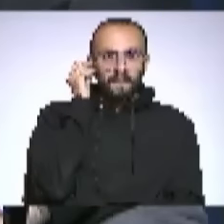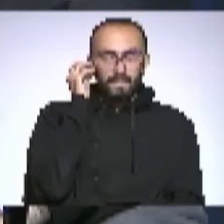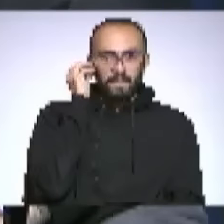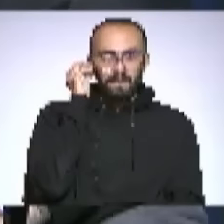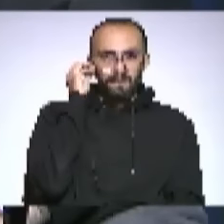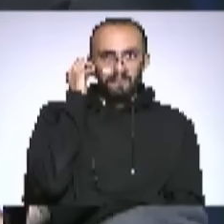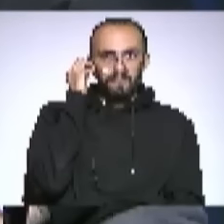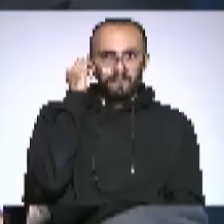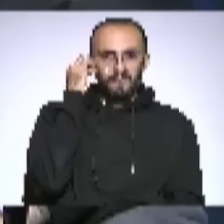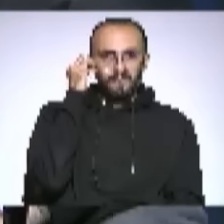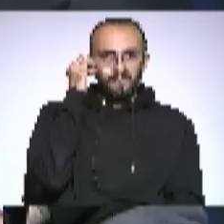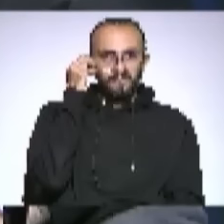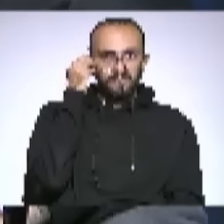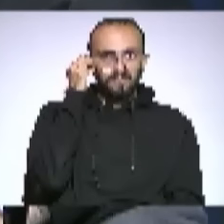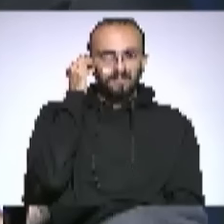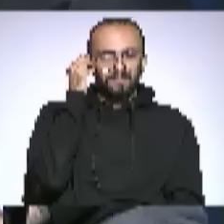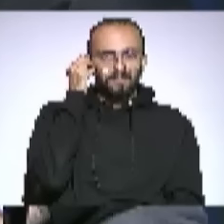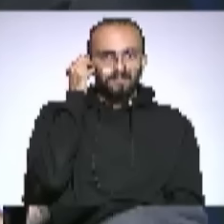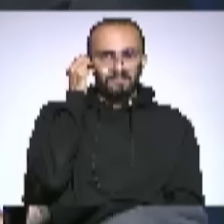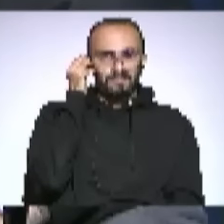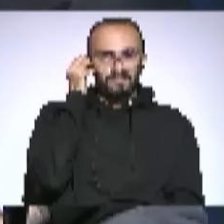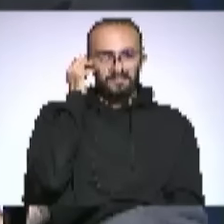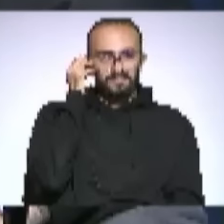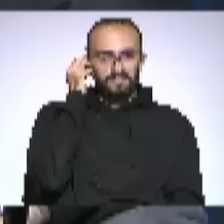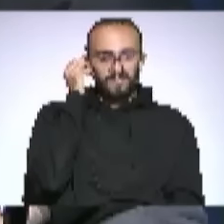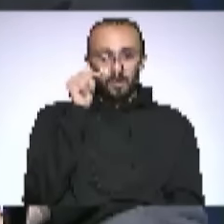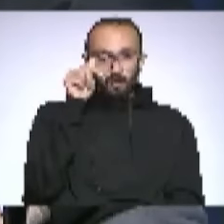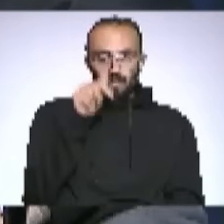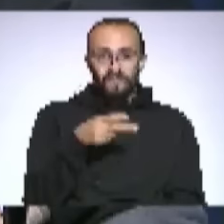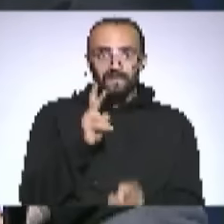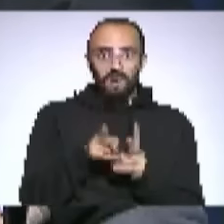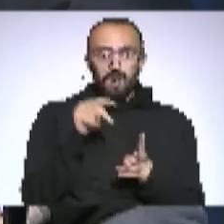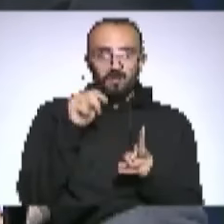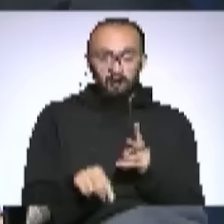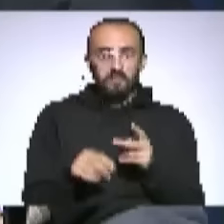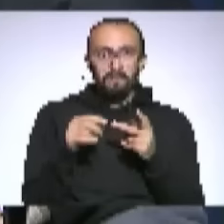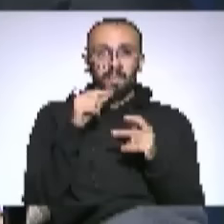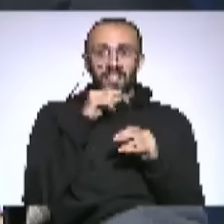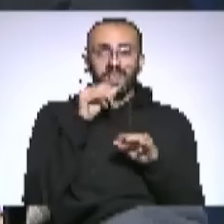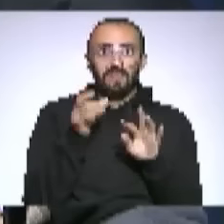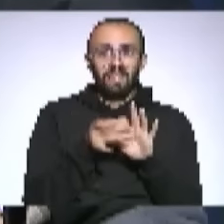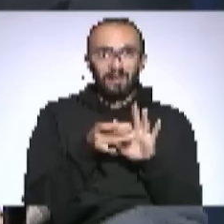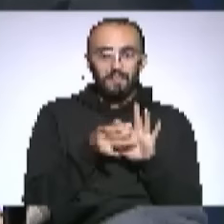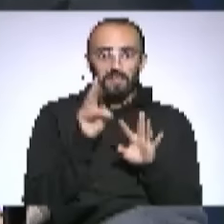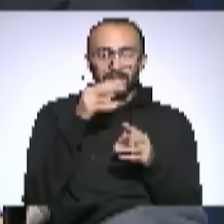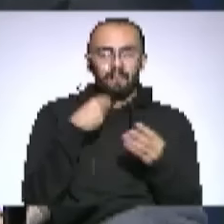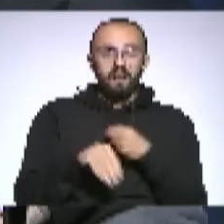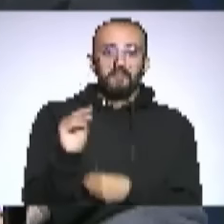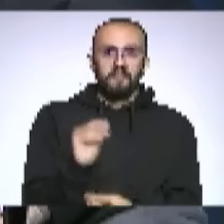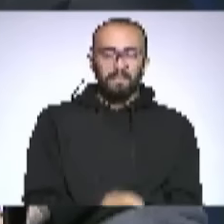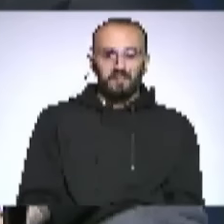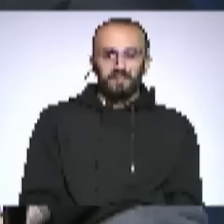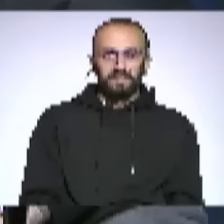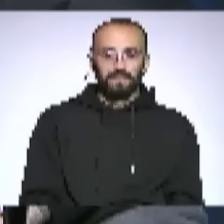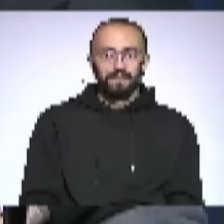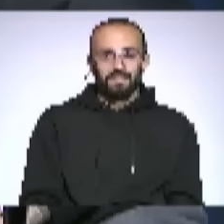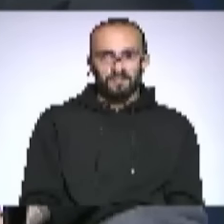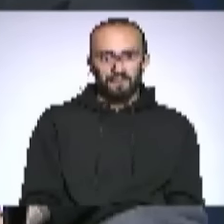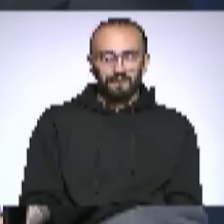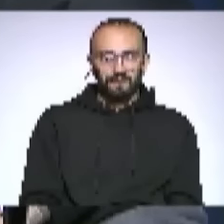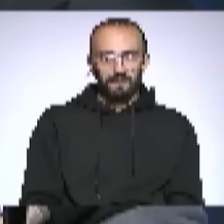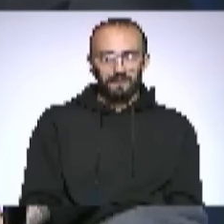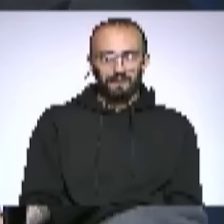بيهم الدبل اخدت الدبل ومشيت يوم الفرح اه يوم الفرح صاحبتها اخدت الدبل ومشيت بس هو